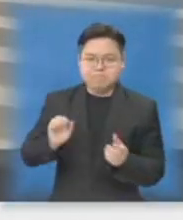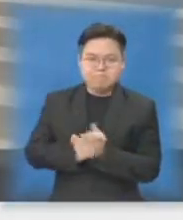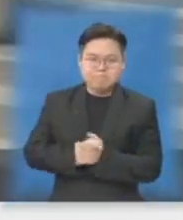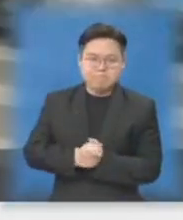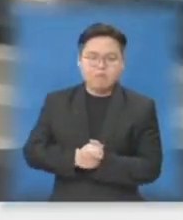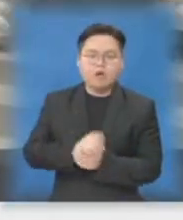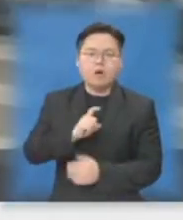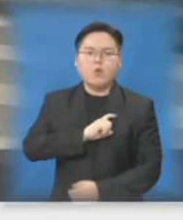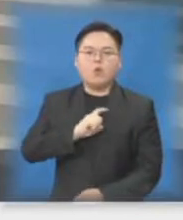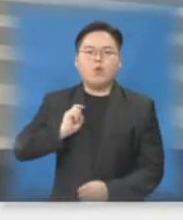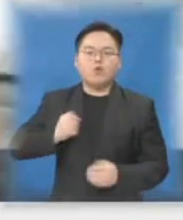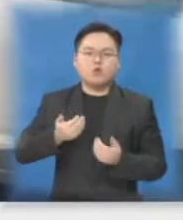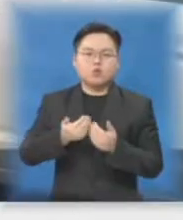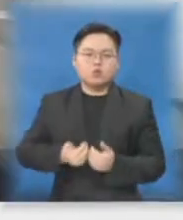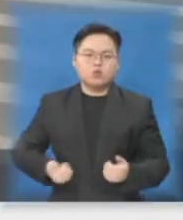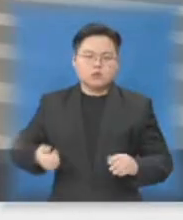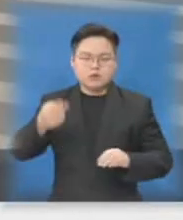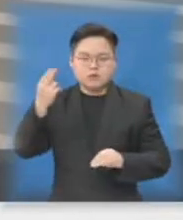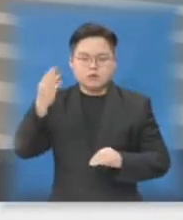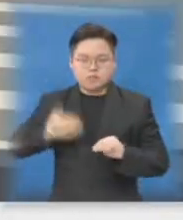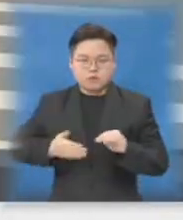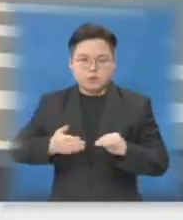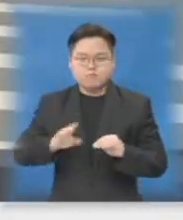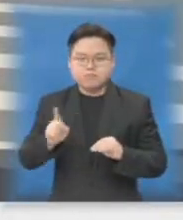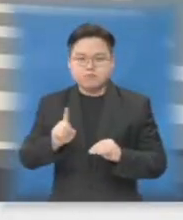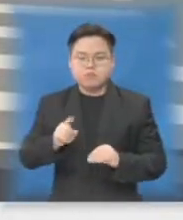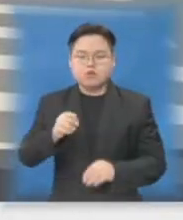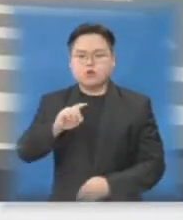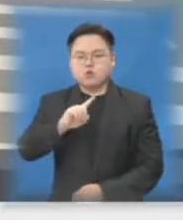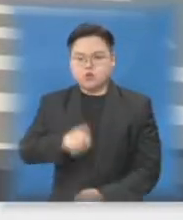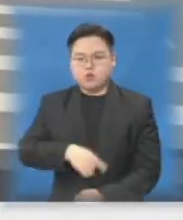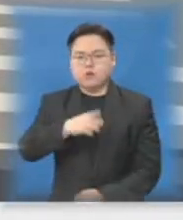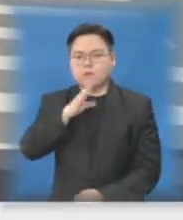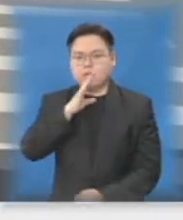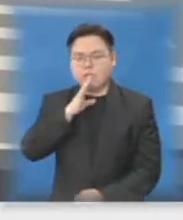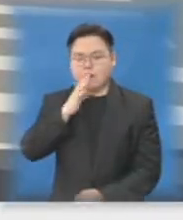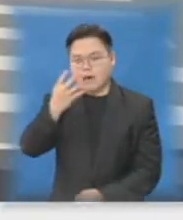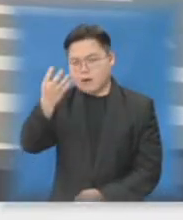зөвшөөрөлтөй болоход төр хувийн хөвшиллийн түншлэлээр хамтарч ажиллах тухай ажлын хэсэг байгуулахаар болжээ.